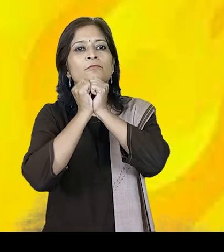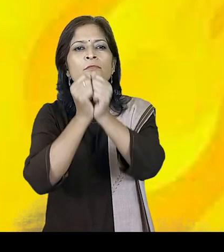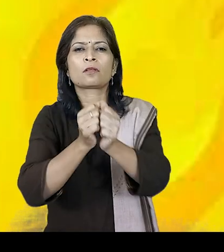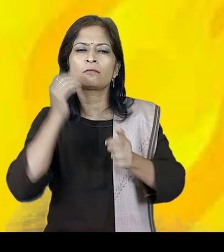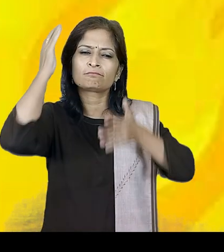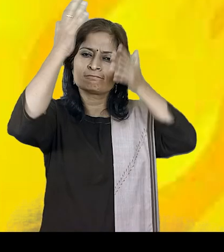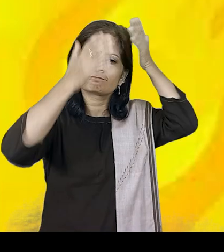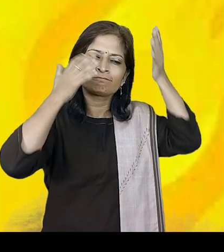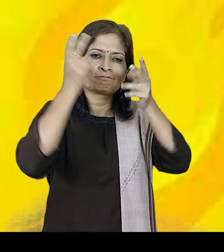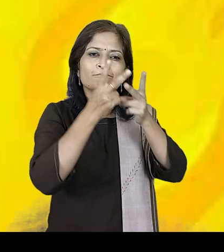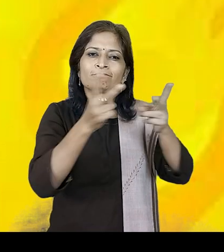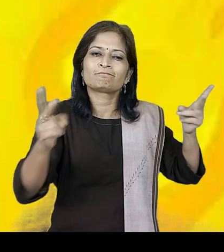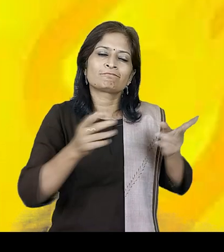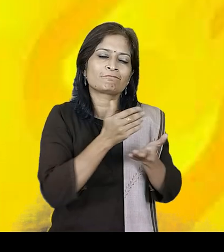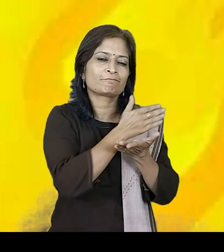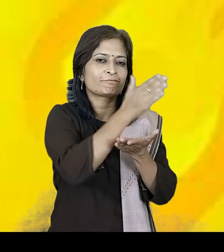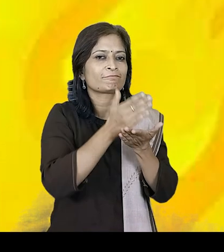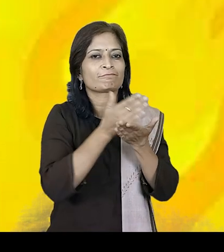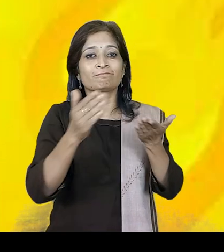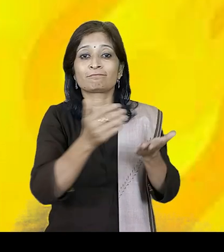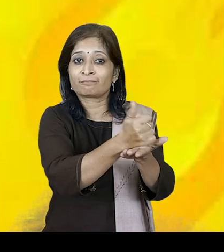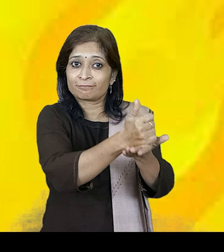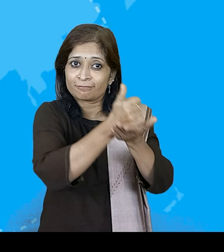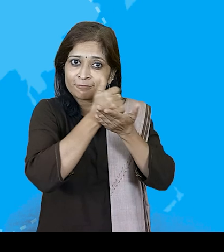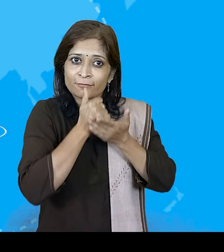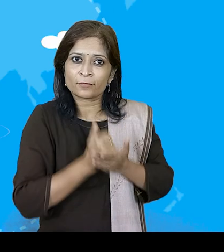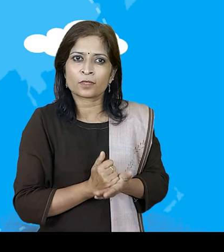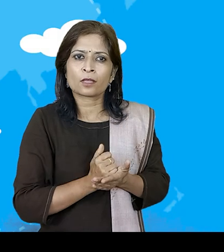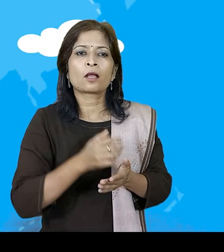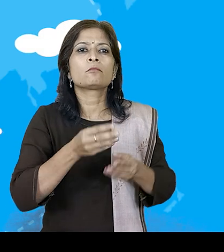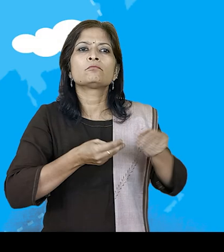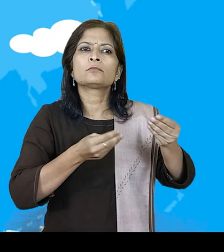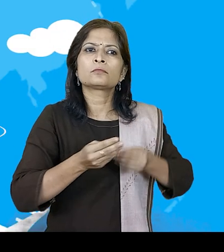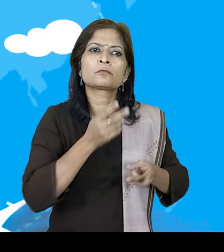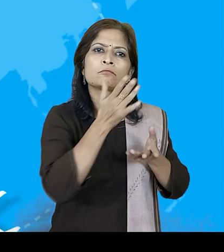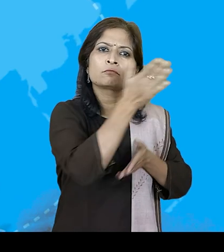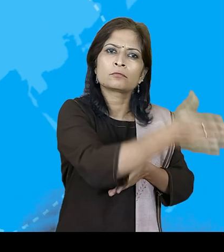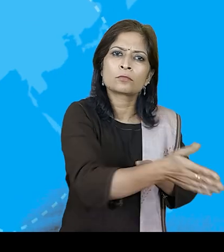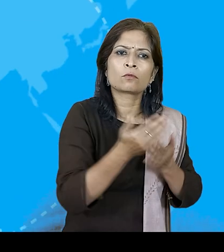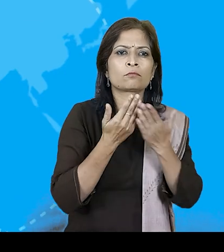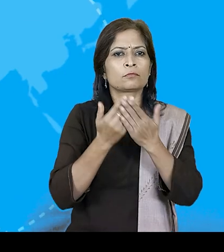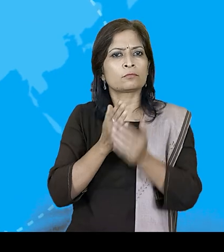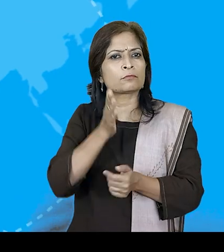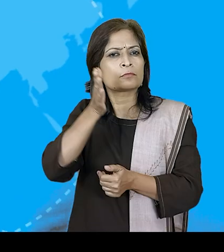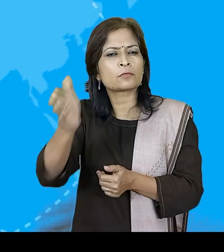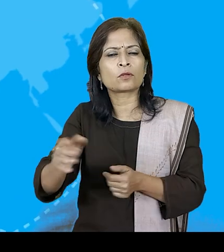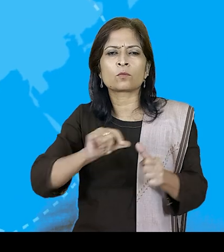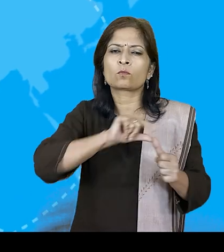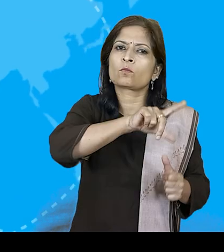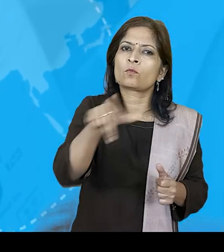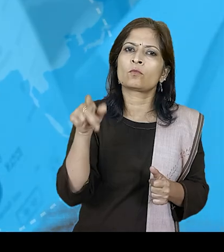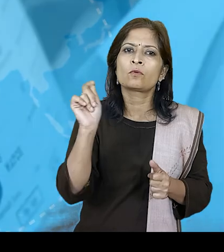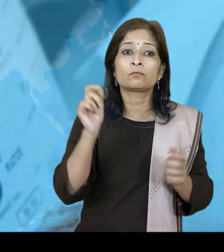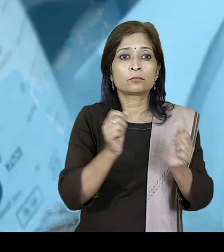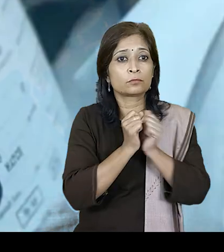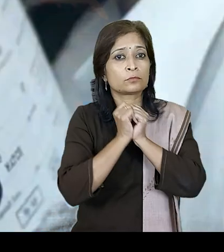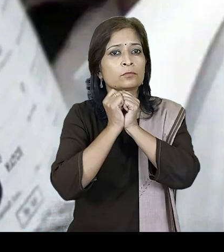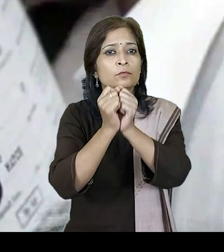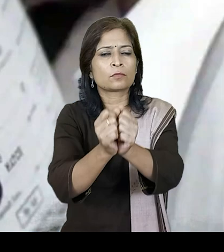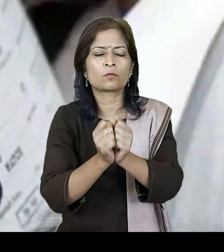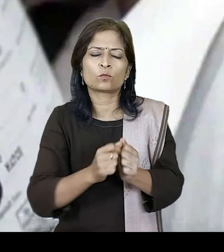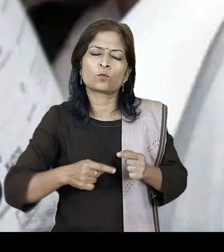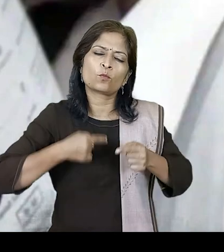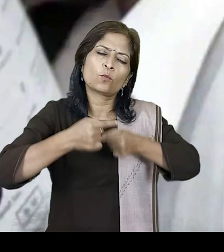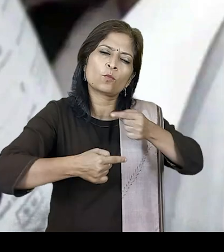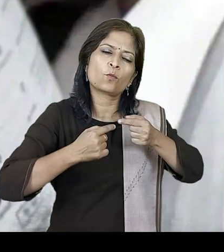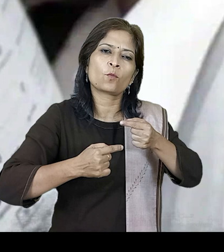फिकर को भी दूर हटाए। हो बिजनेस ट्रिप या एजुकेशन, हर जगह ये करता फंक्शन, लेके